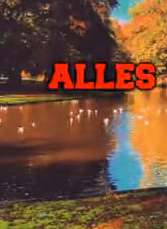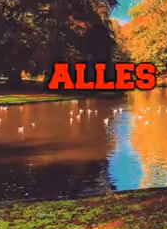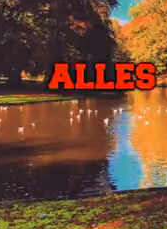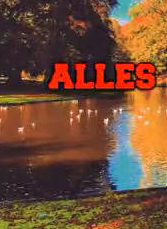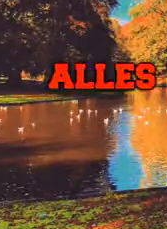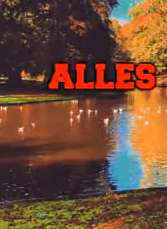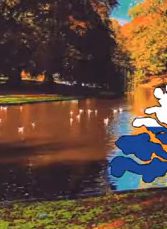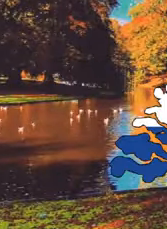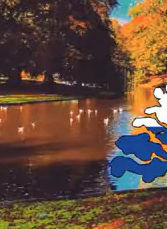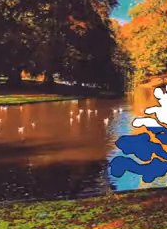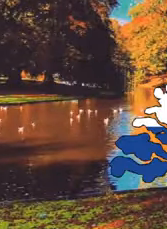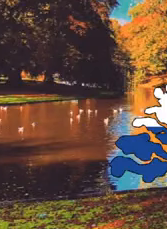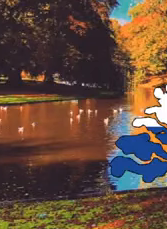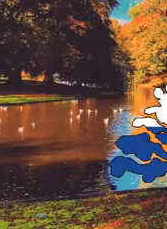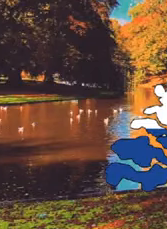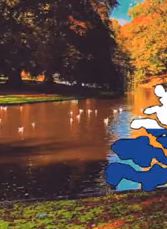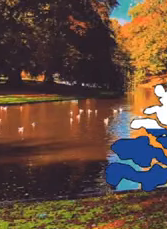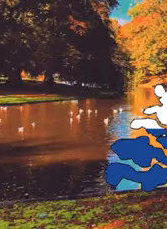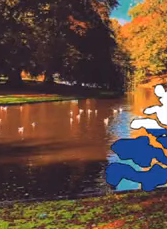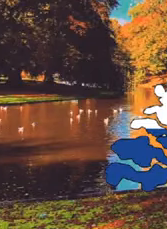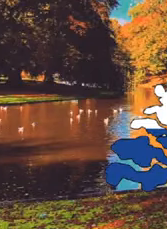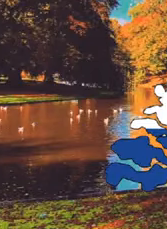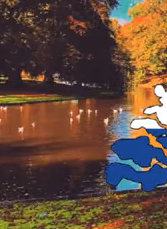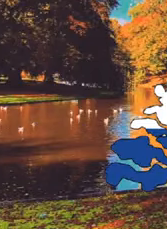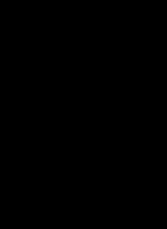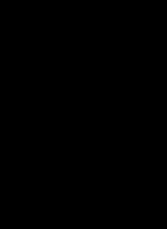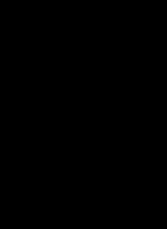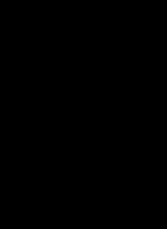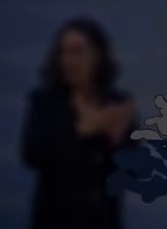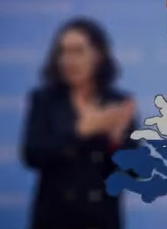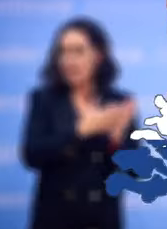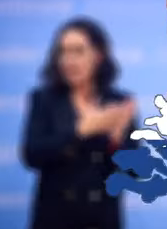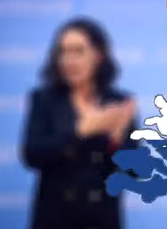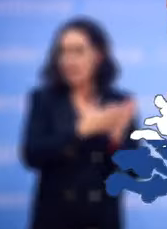Alles gaat door. Nederland draait door.